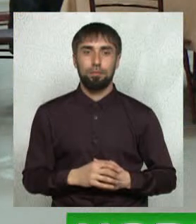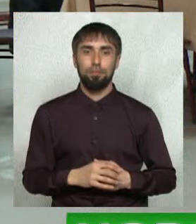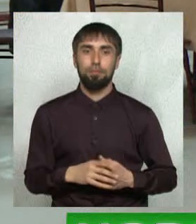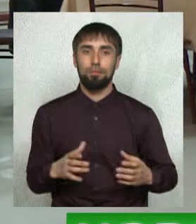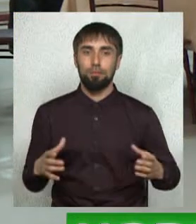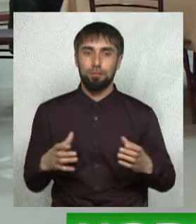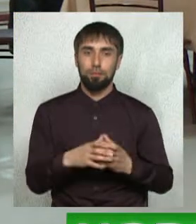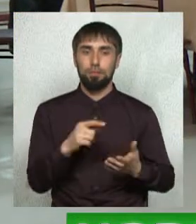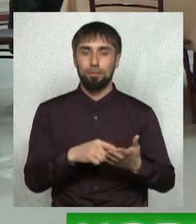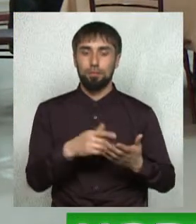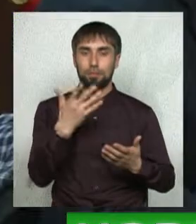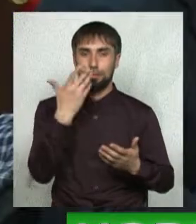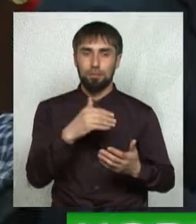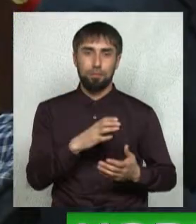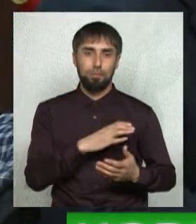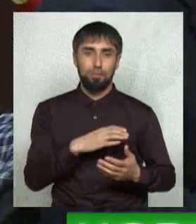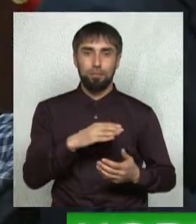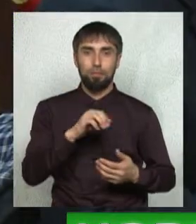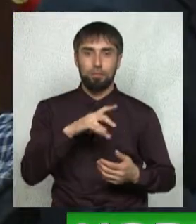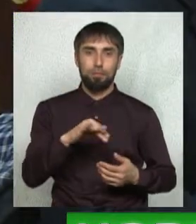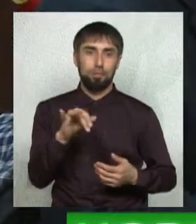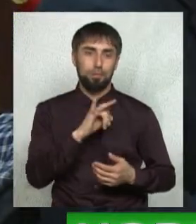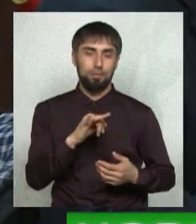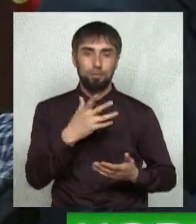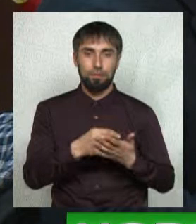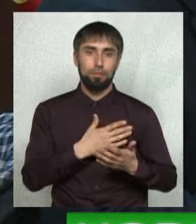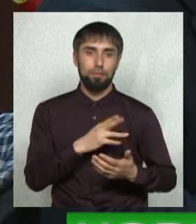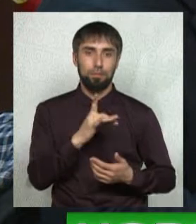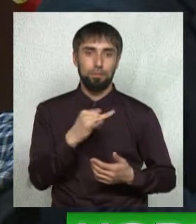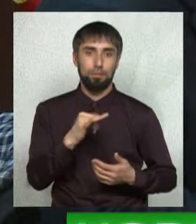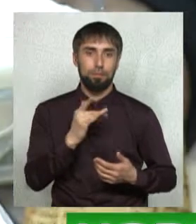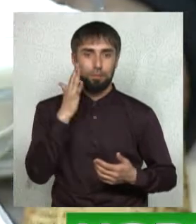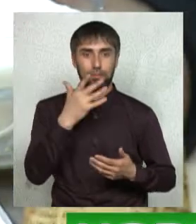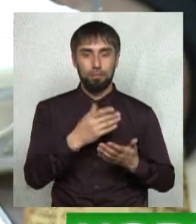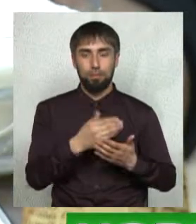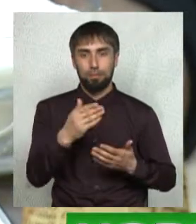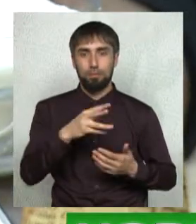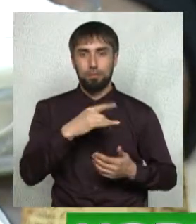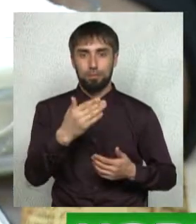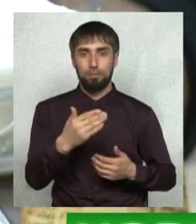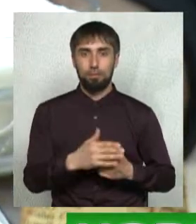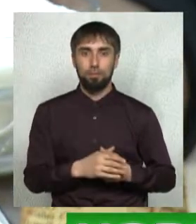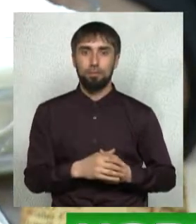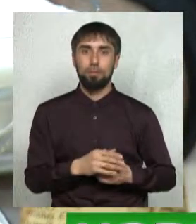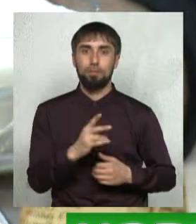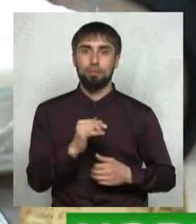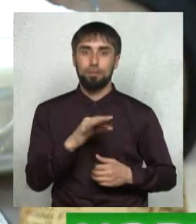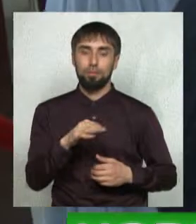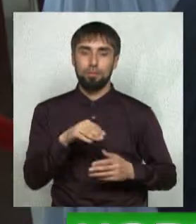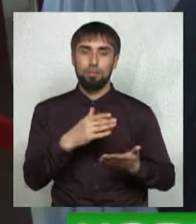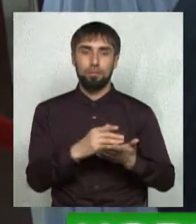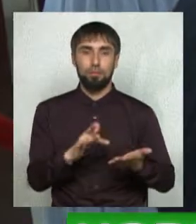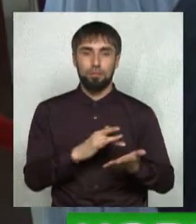Собрать воедино красочную, богатую на таланты историю живописи нашего края. Мечта сотрудников музея ИЗО наконец воплотилась в этой